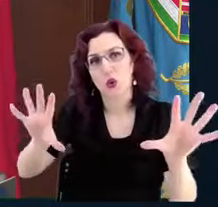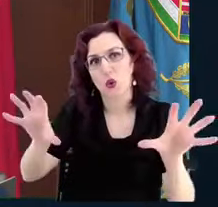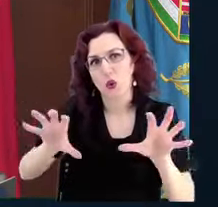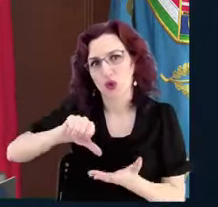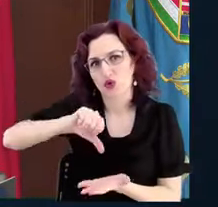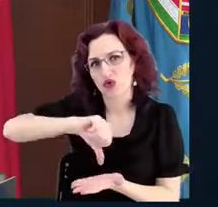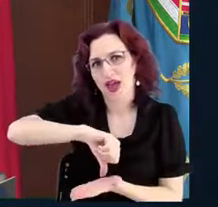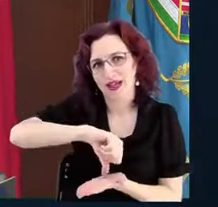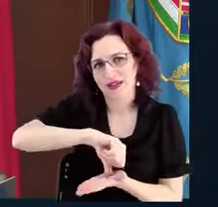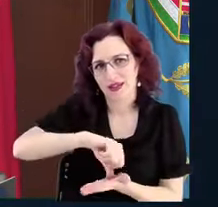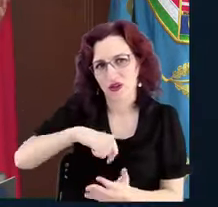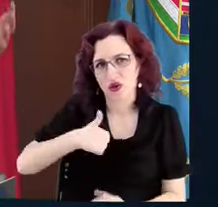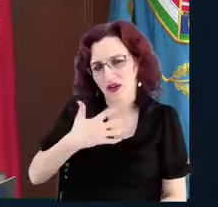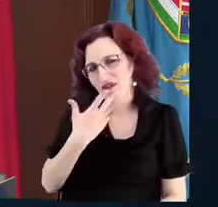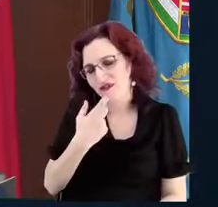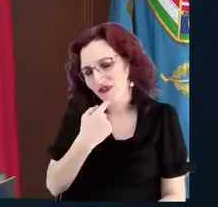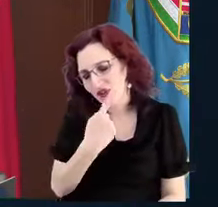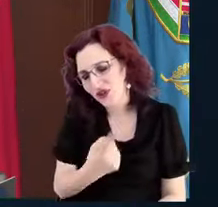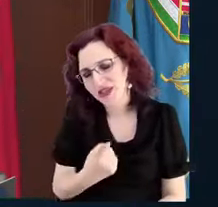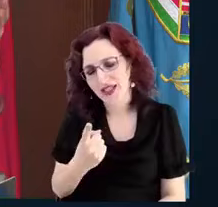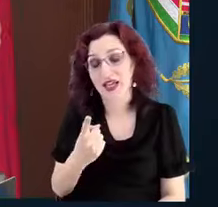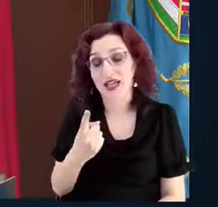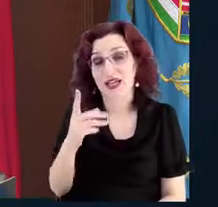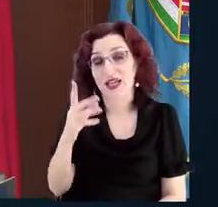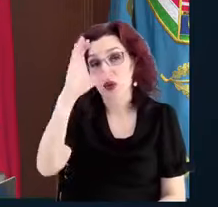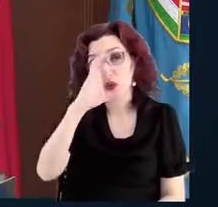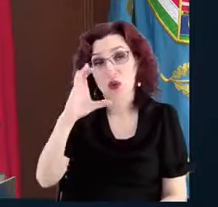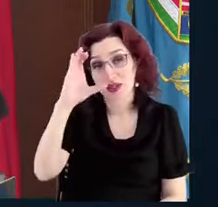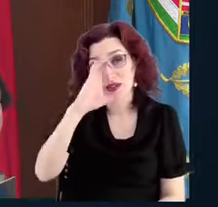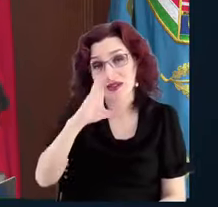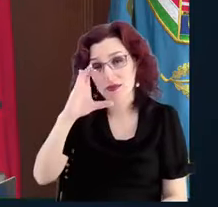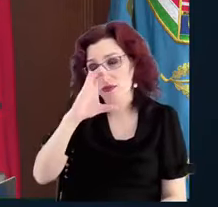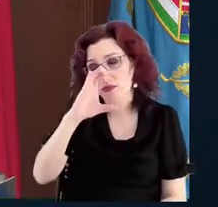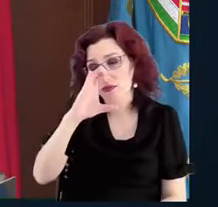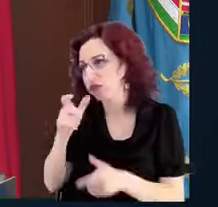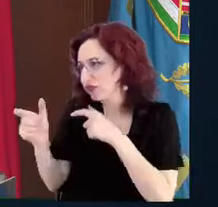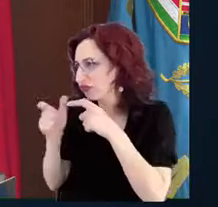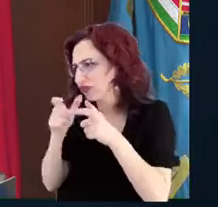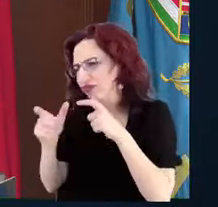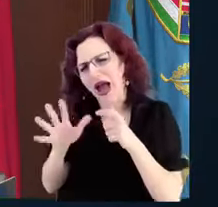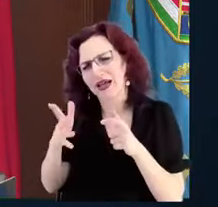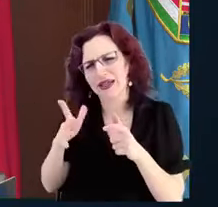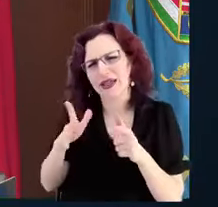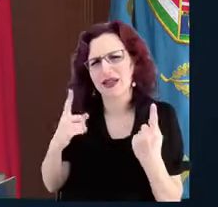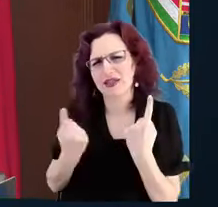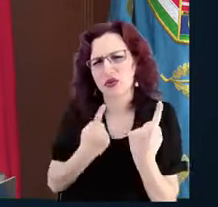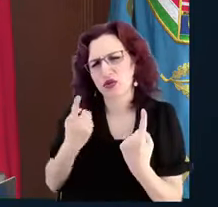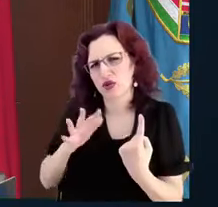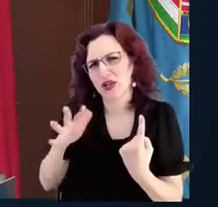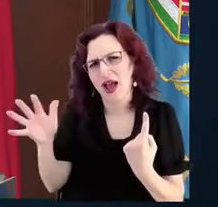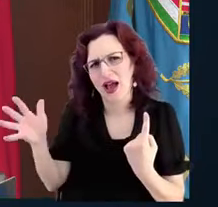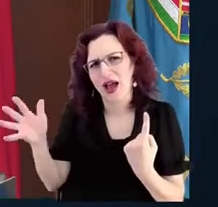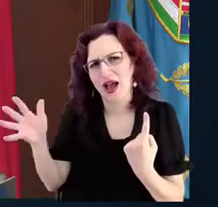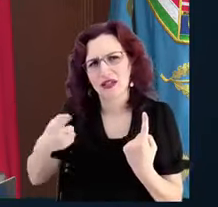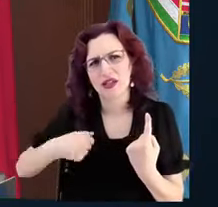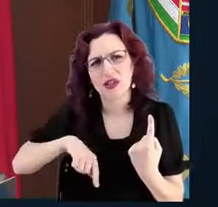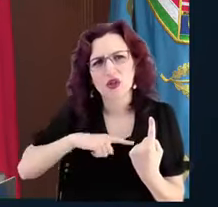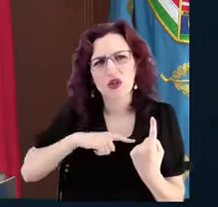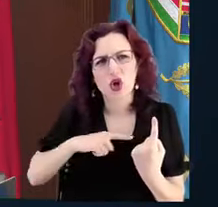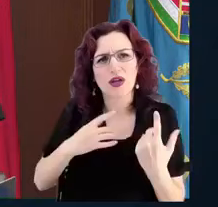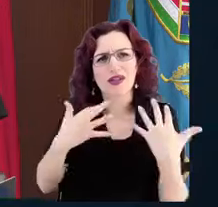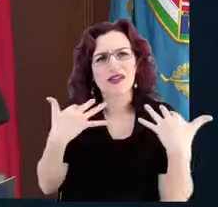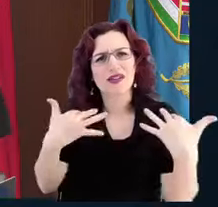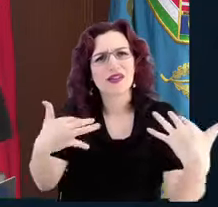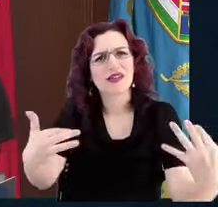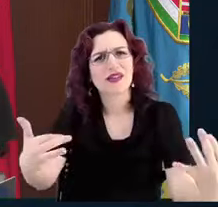che quando discutiamo di turismo anche in altre sedi in qualche modo proviamo a a consegnare ai nostri interlocutori